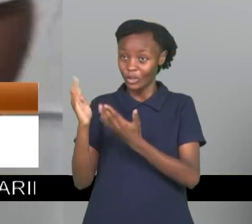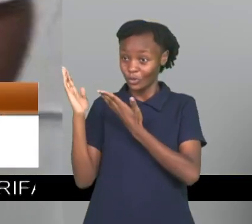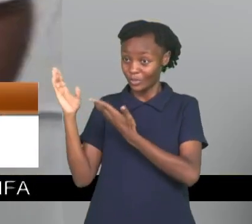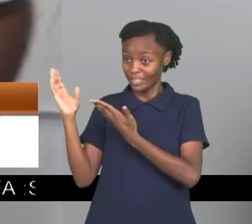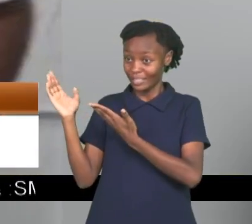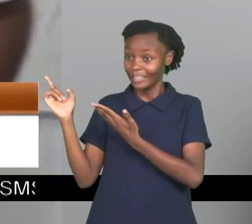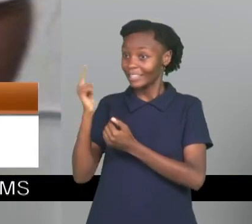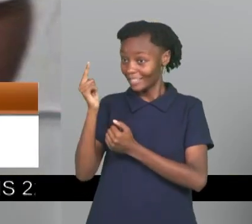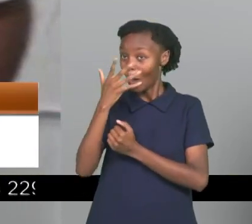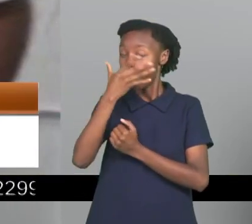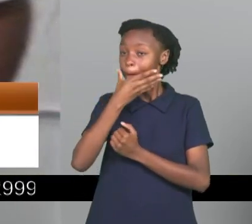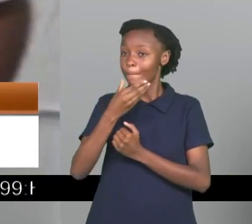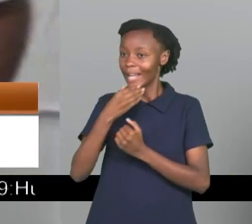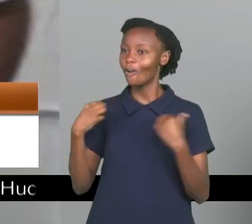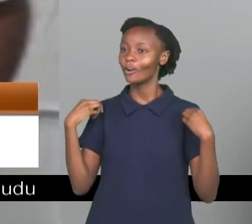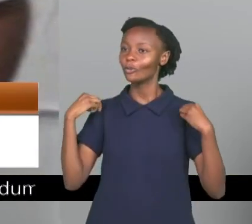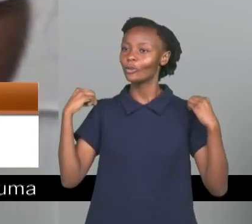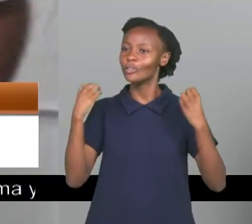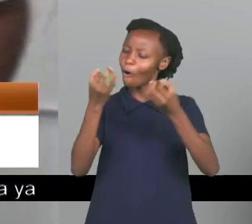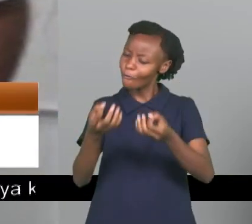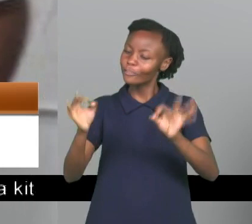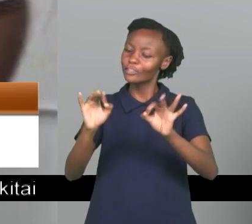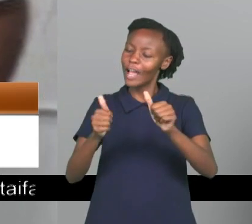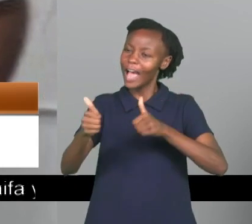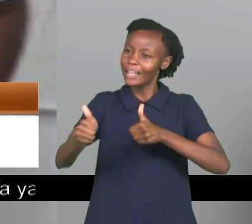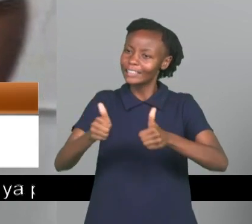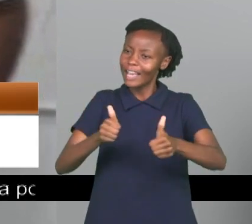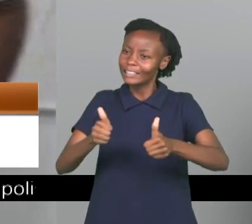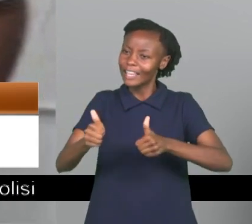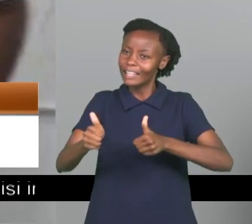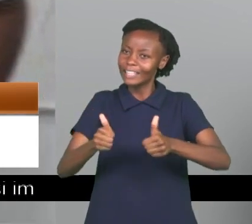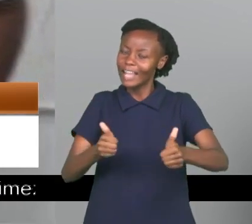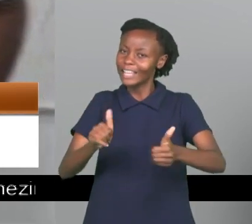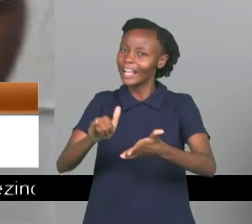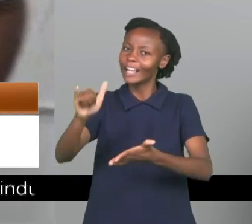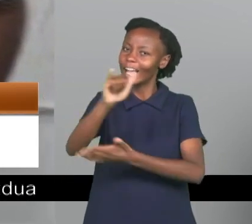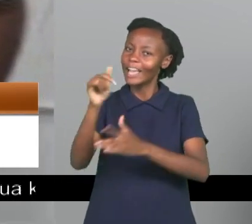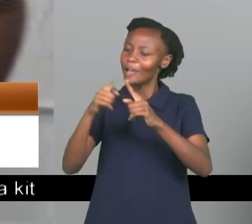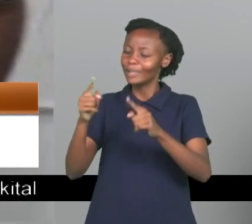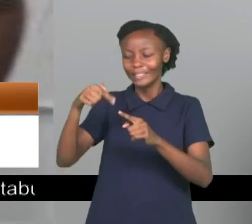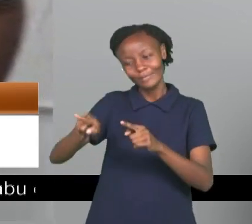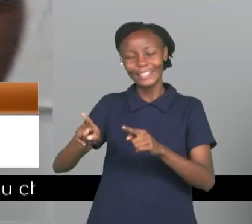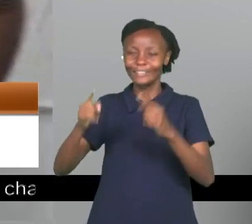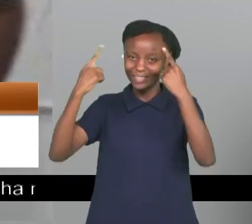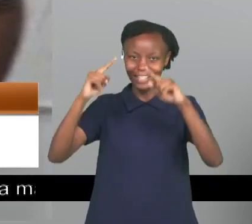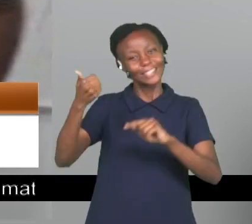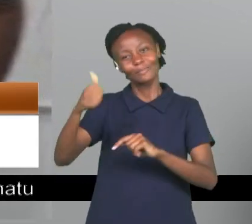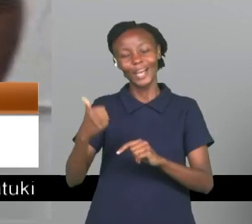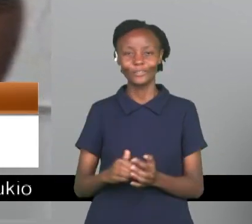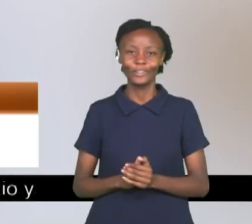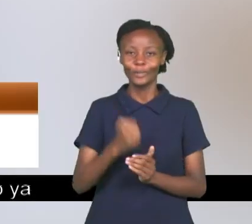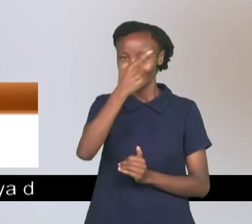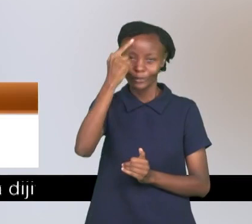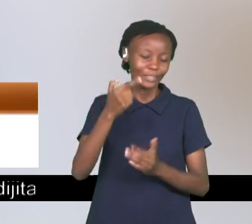runinga yako, jamaa huyu alivalia magwanda rasmi ya marubani wa ndege wa kampuni hiyo, lakini hakufanikiwa kuingia kwenye ndege hiyo kwani